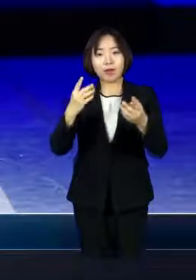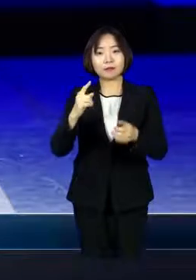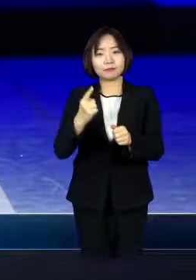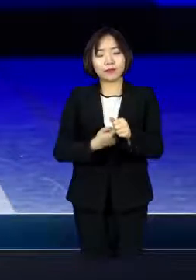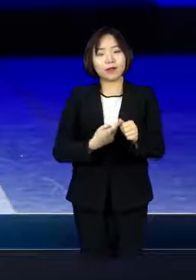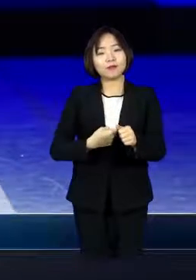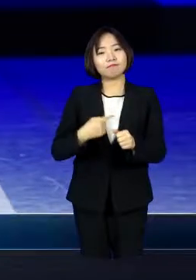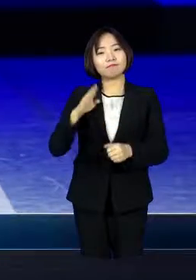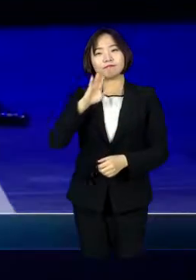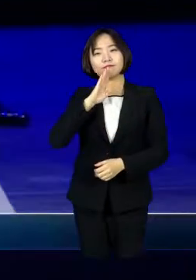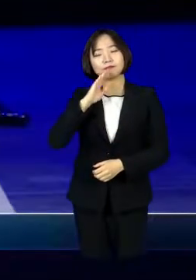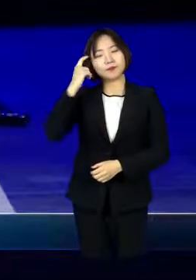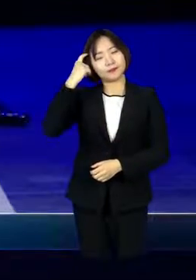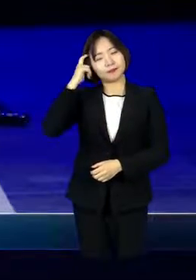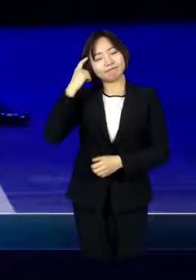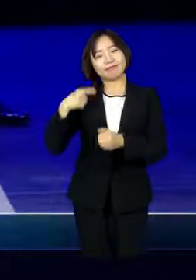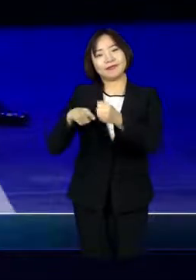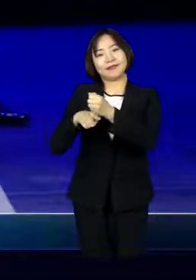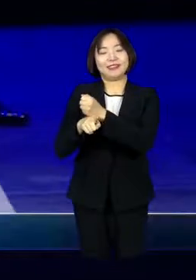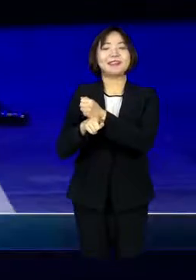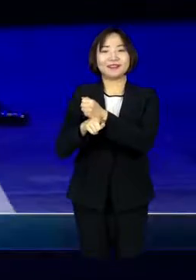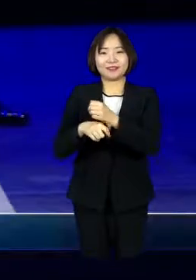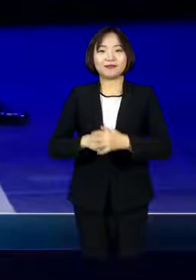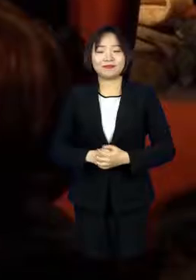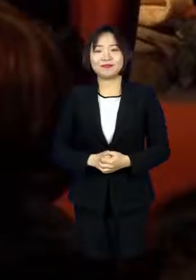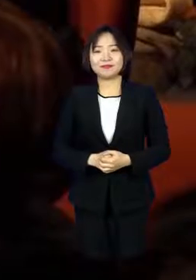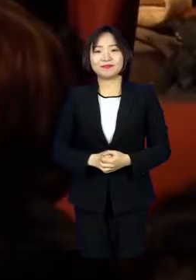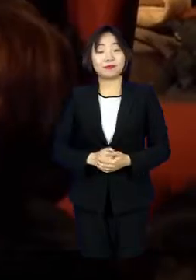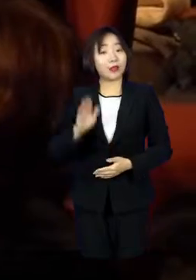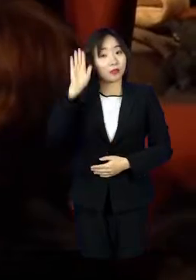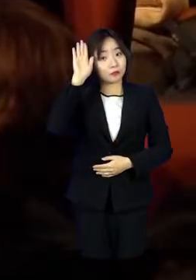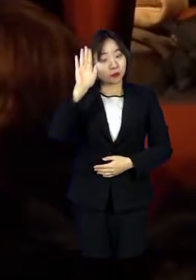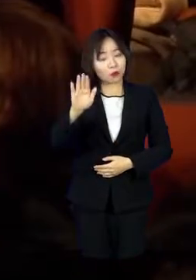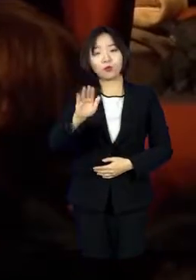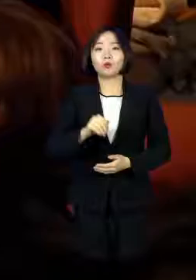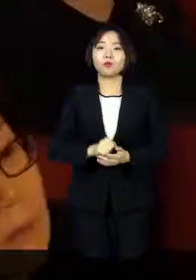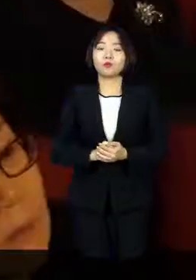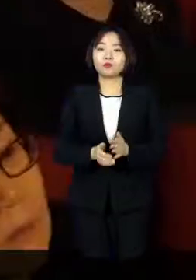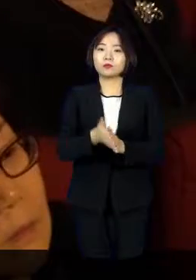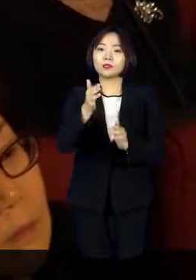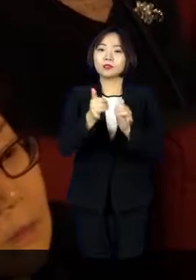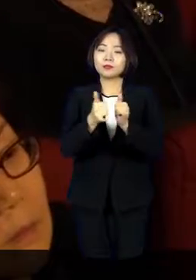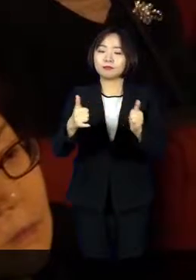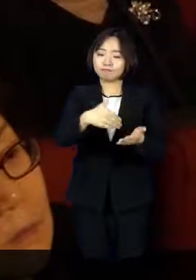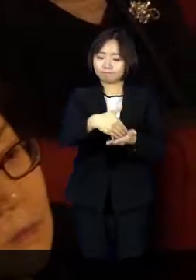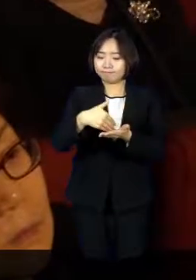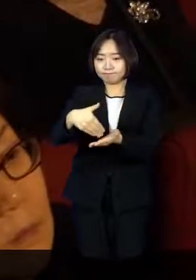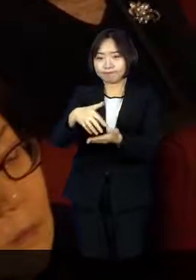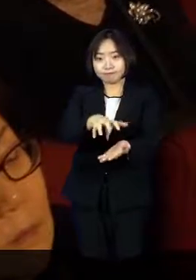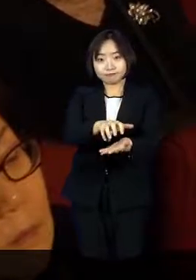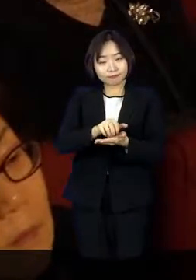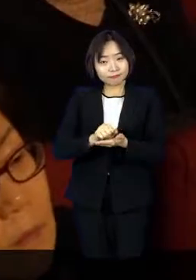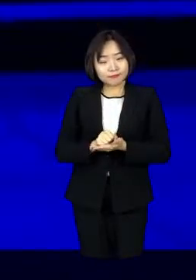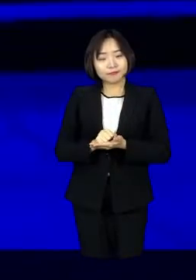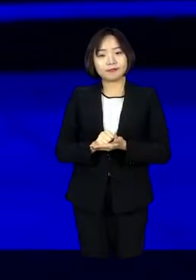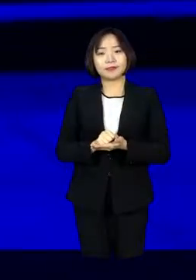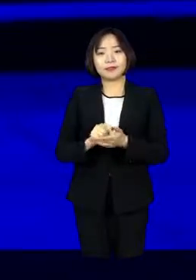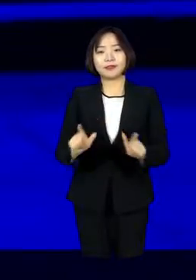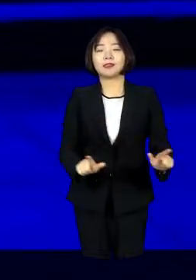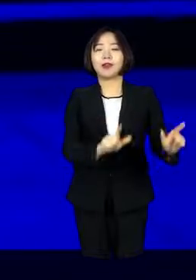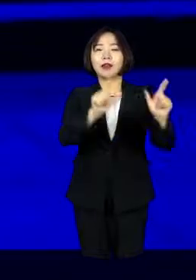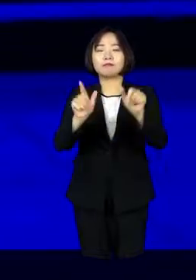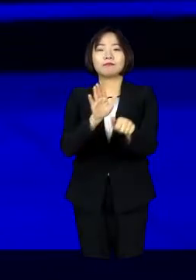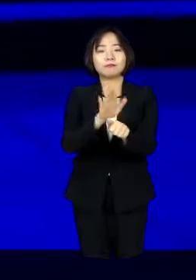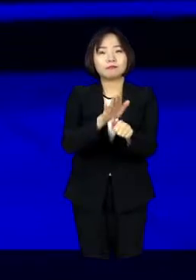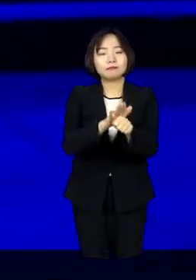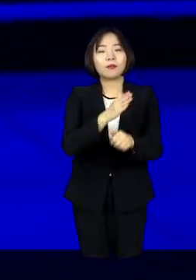아산의 상생의 의미를 되새기는 뜻깊은 자리가 되었는데요. 천안시는 앞으로도 다양한 시민들의 의견을 수렴하여 시민의